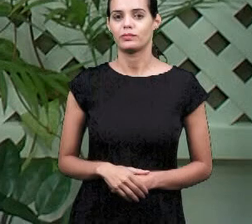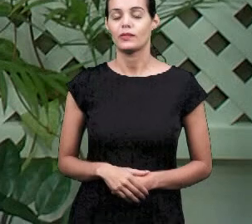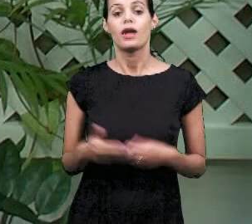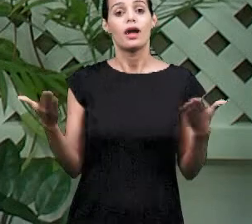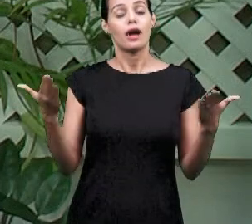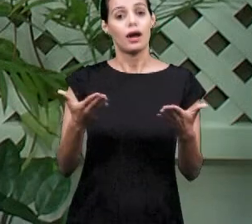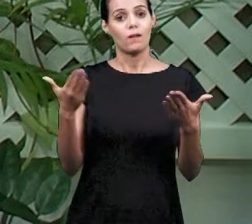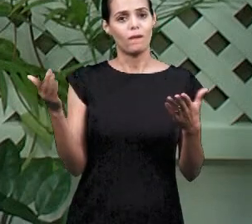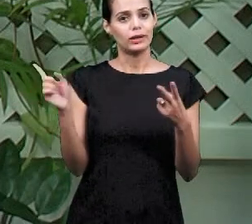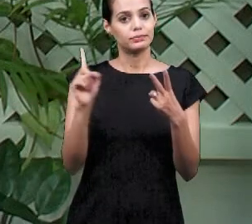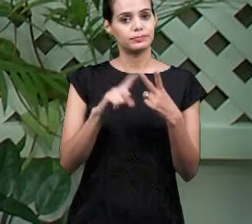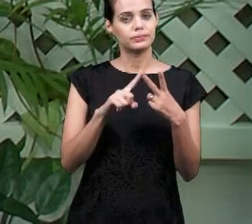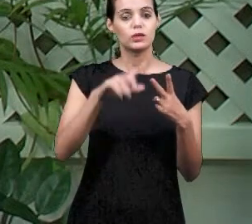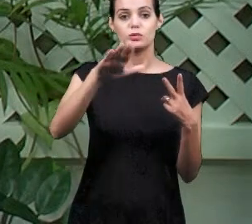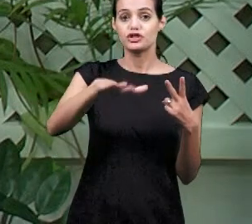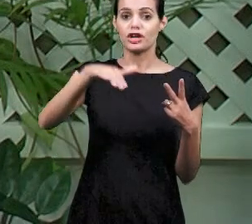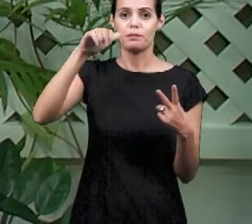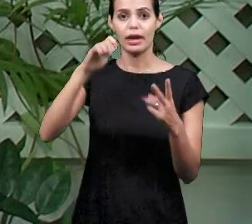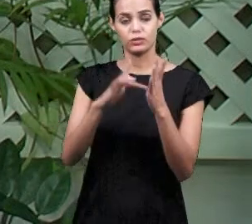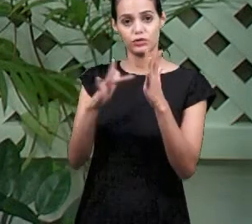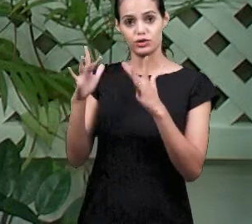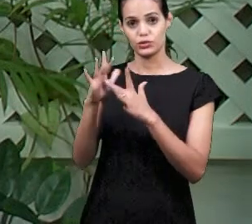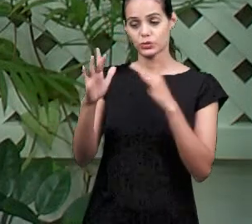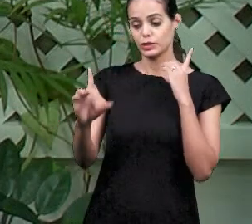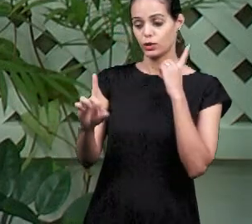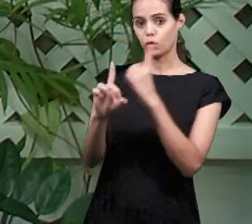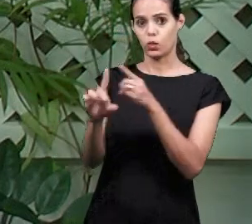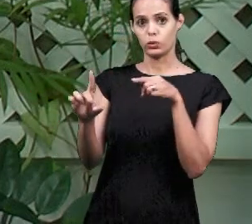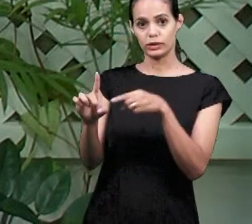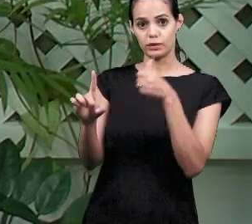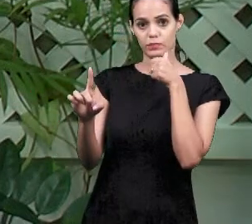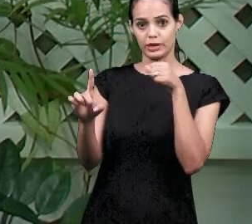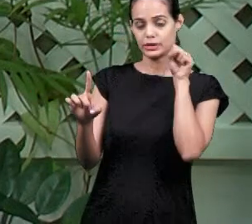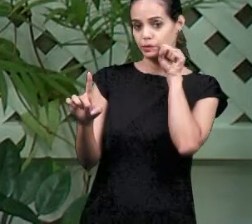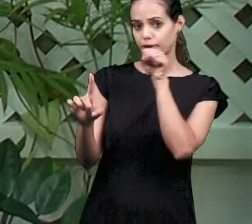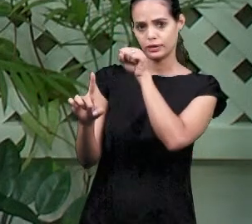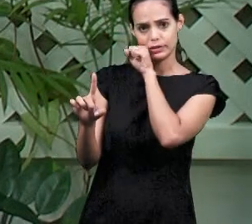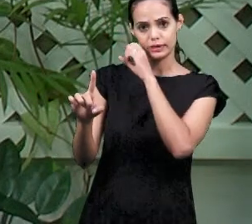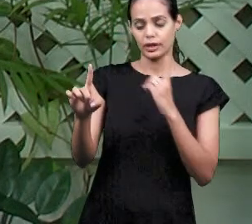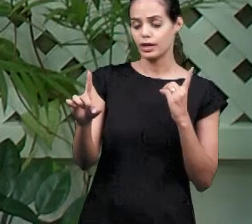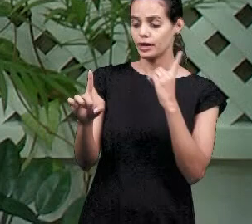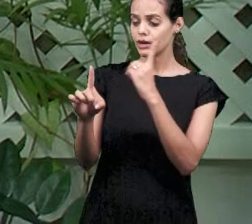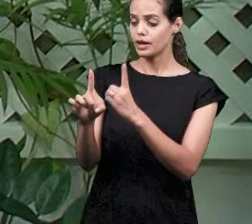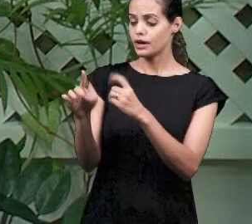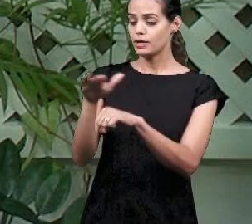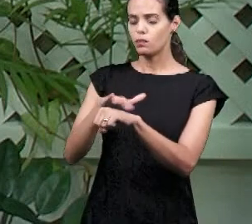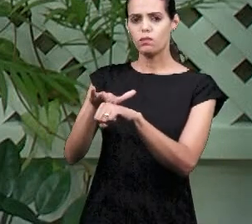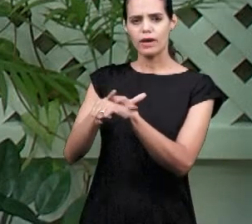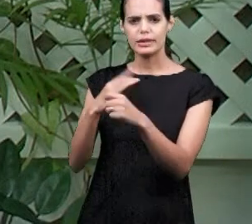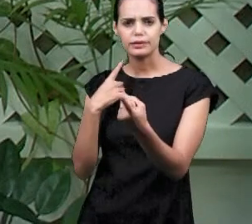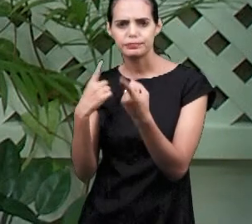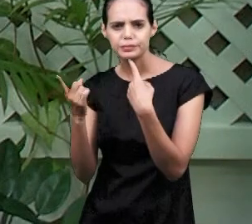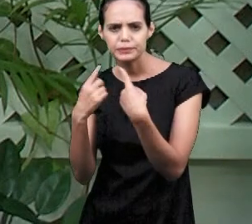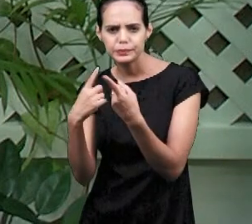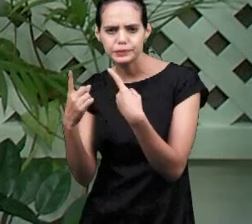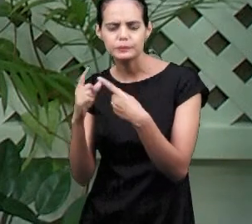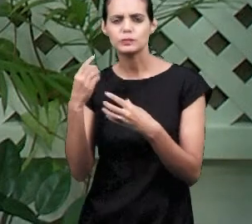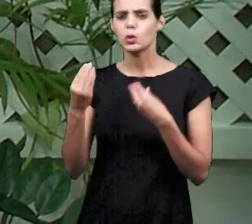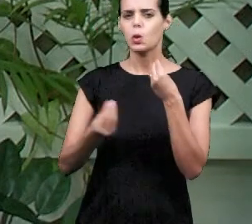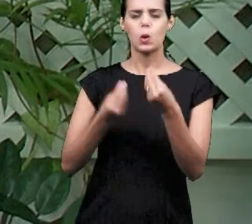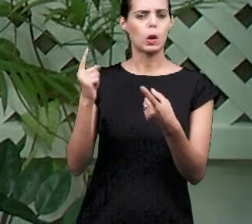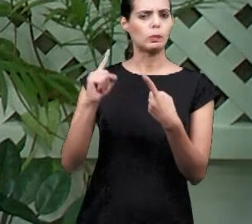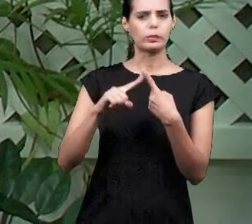derrière lui, il avait une femme pécheresse. Mes frères, cela est un acte de la souveraineté de